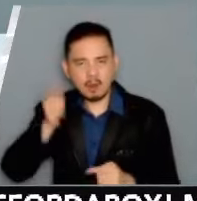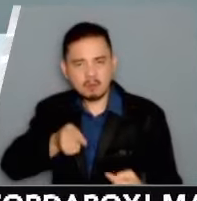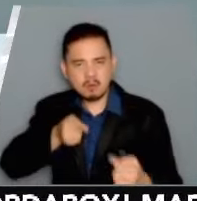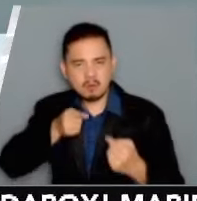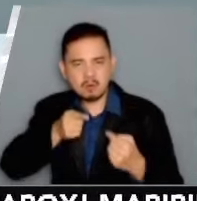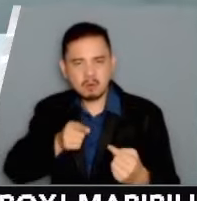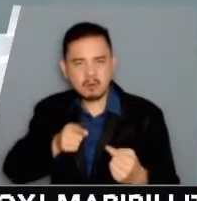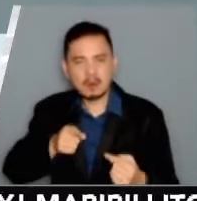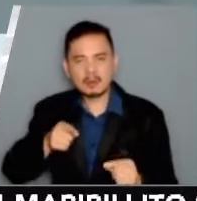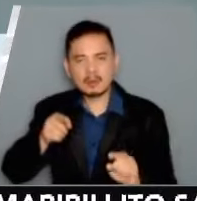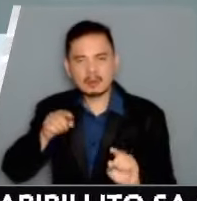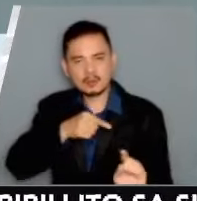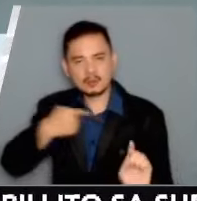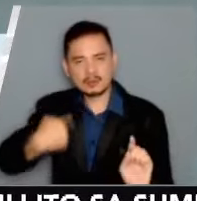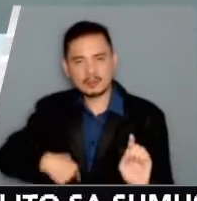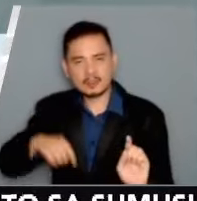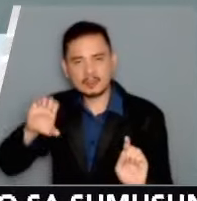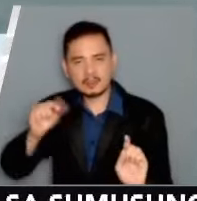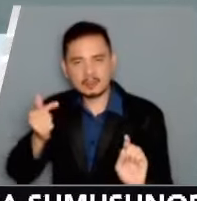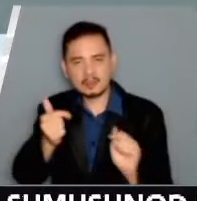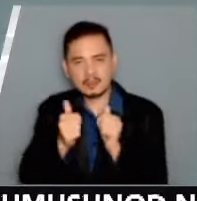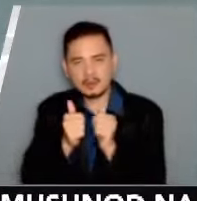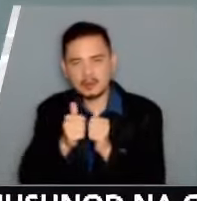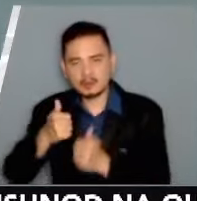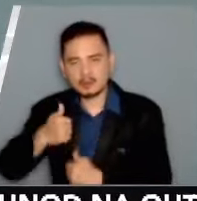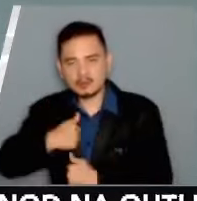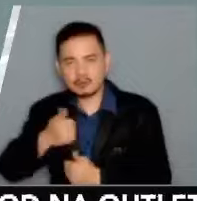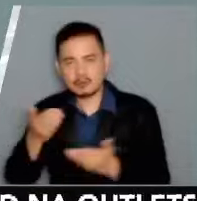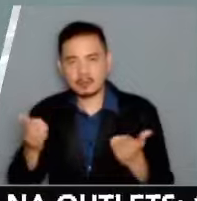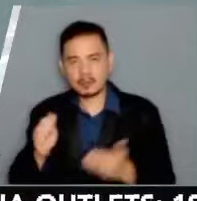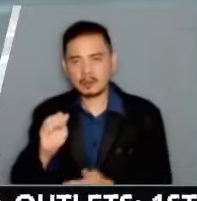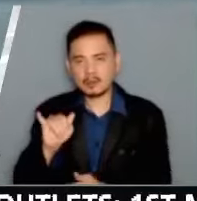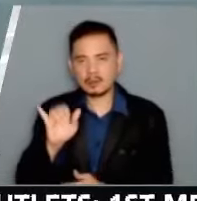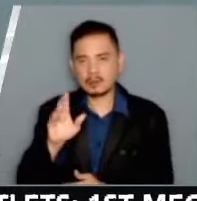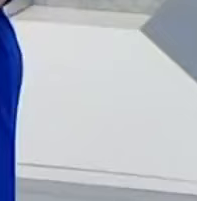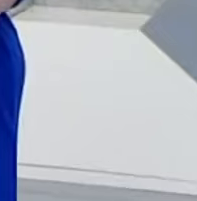sa mga sundalong Pinoy na sa Union Shoal.